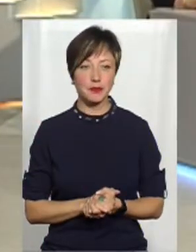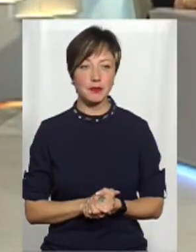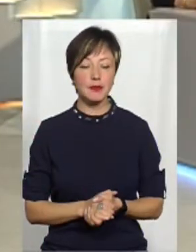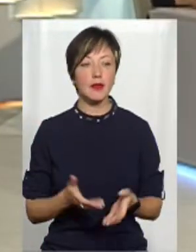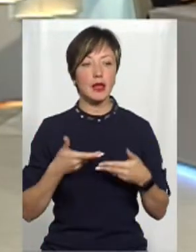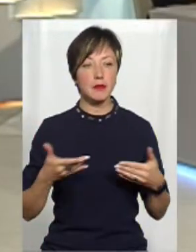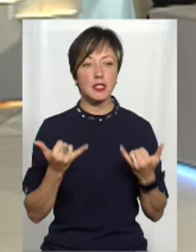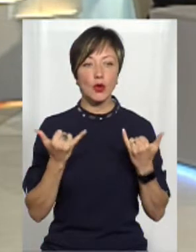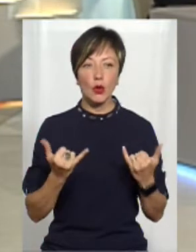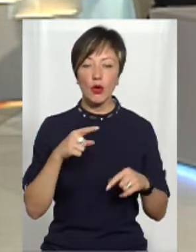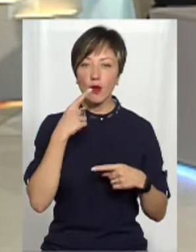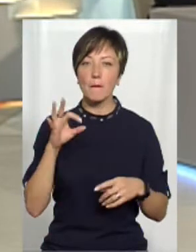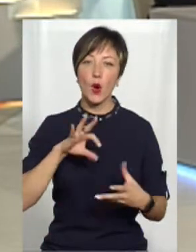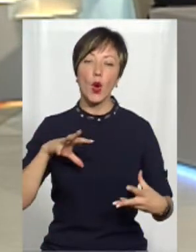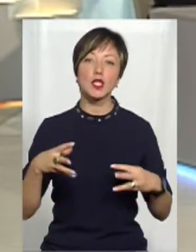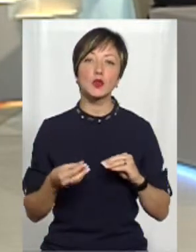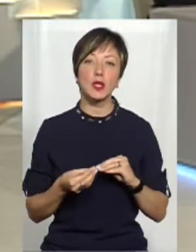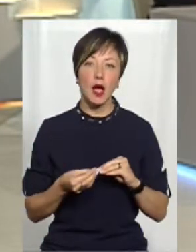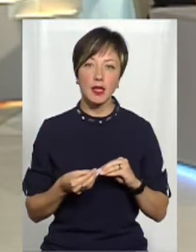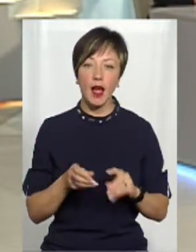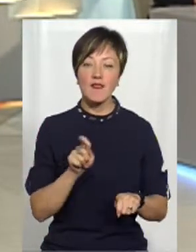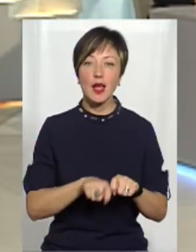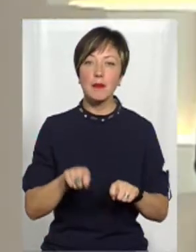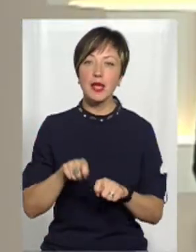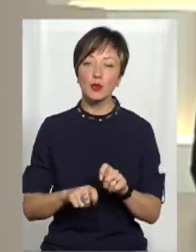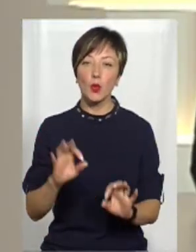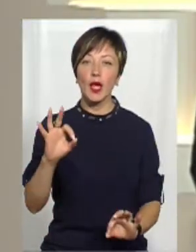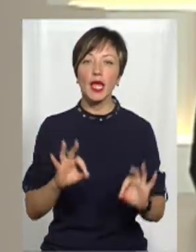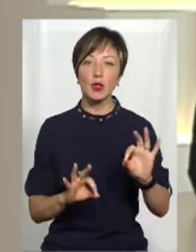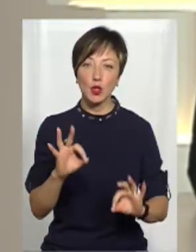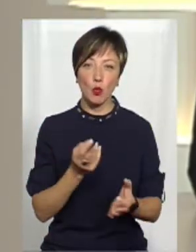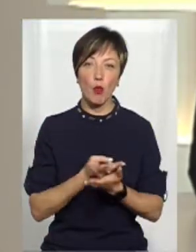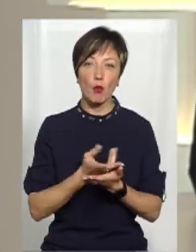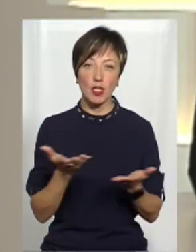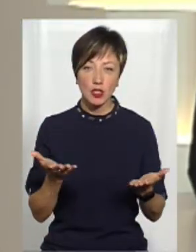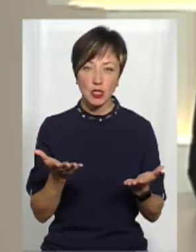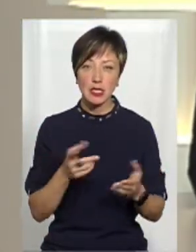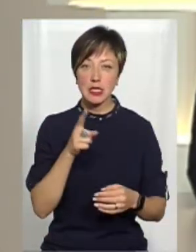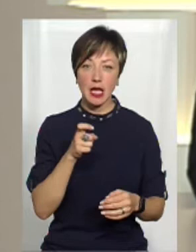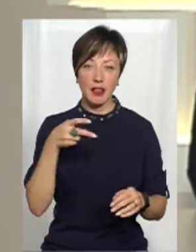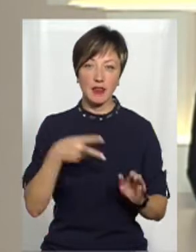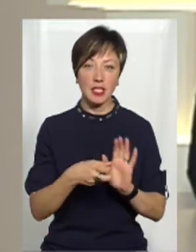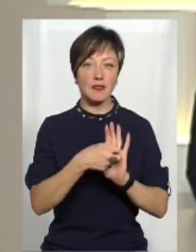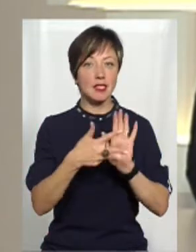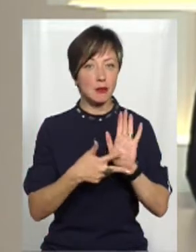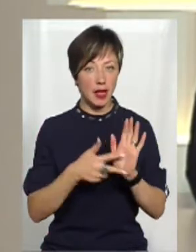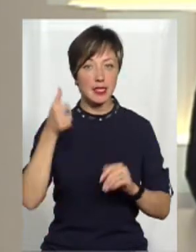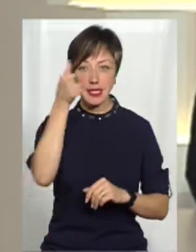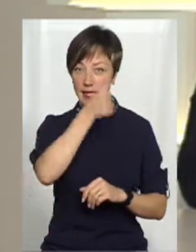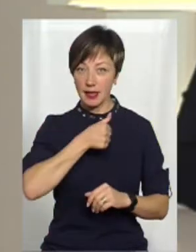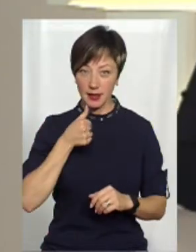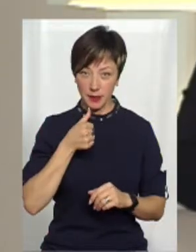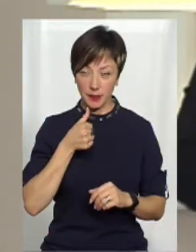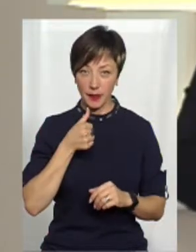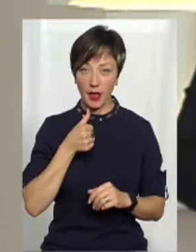Ми сьогодні говорили про результати вимірювання індексу публічності за 2018